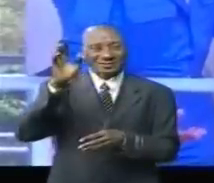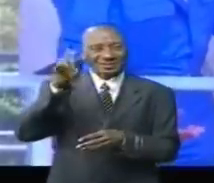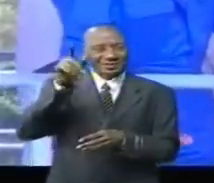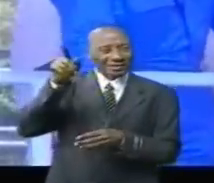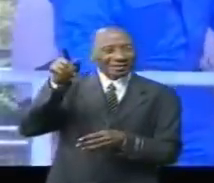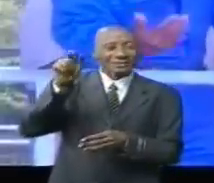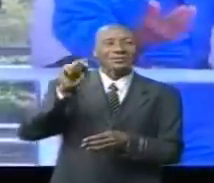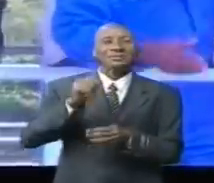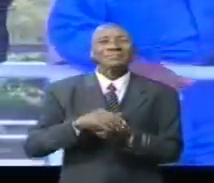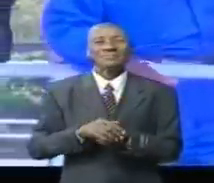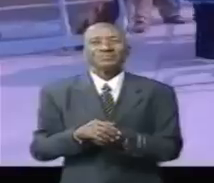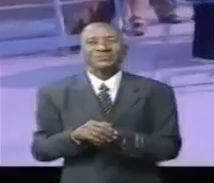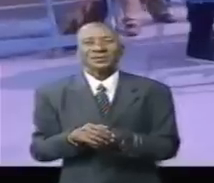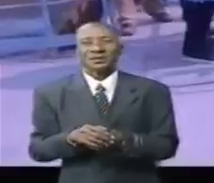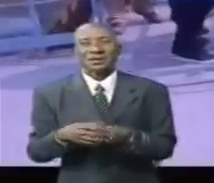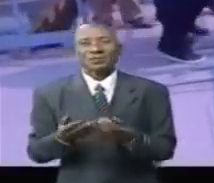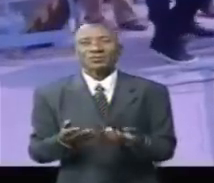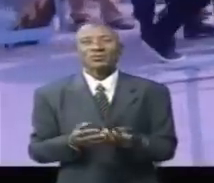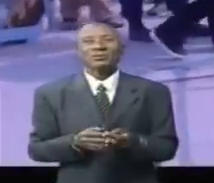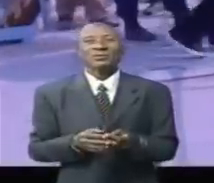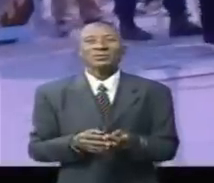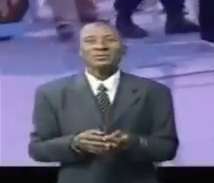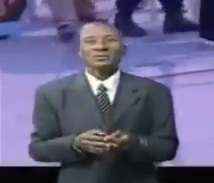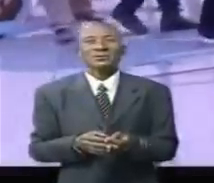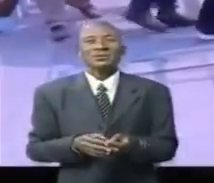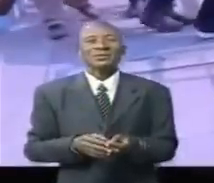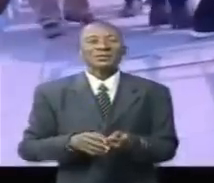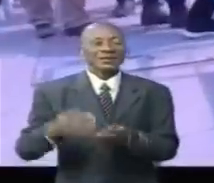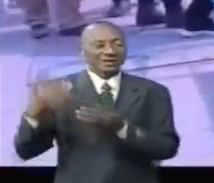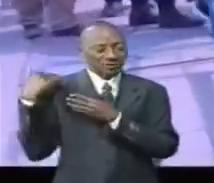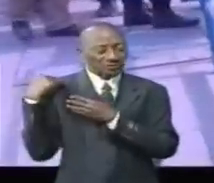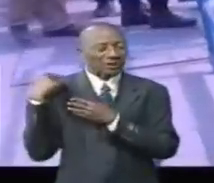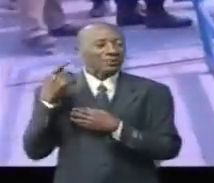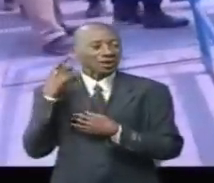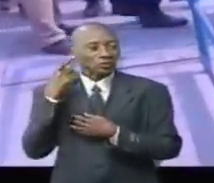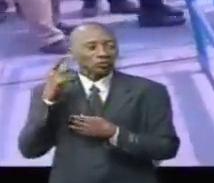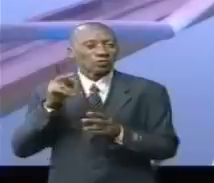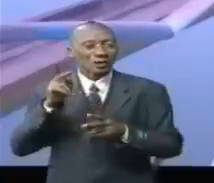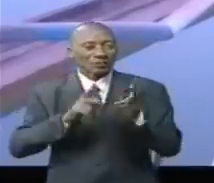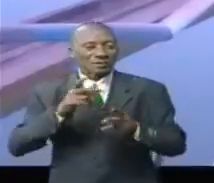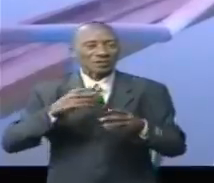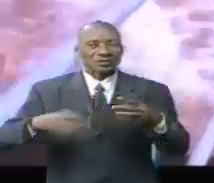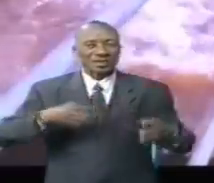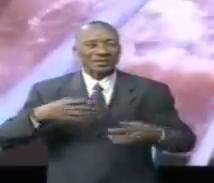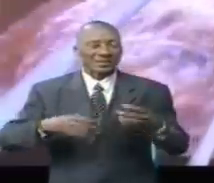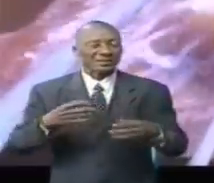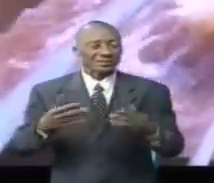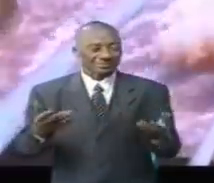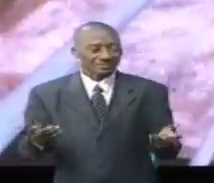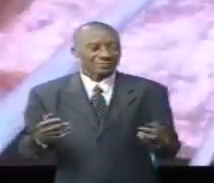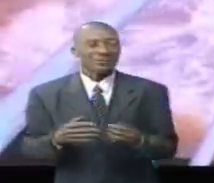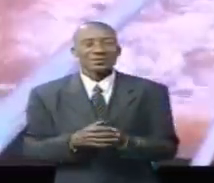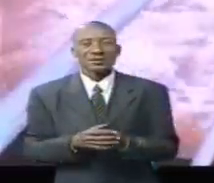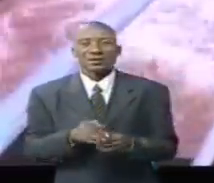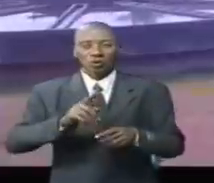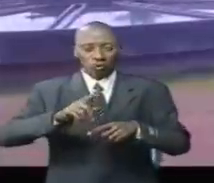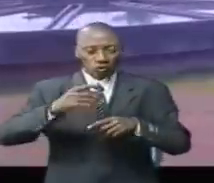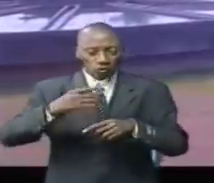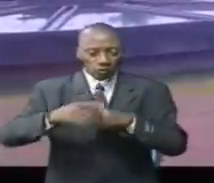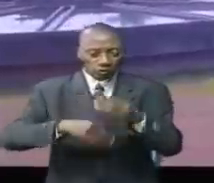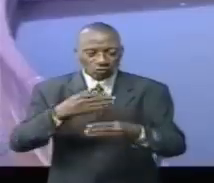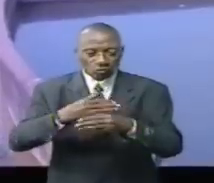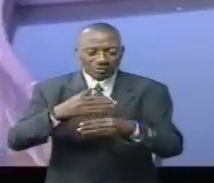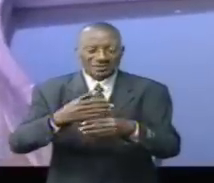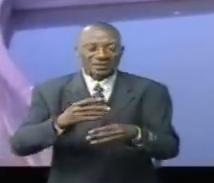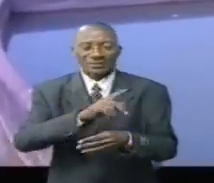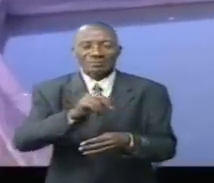charge 65% de la population kinoise. A noter que l'usine de Njili a été construite en 3 phases,